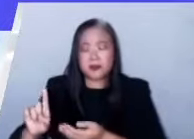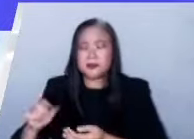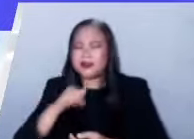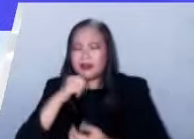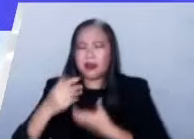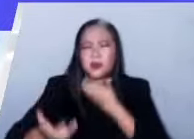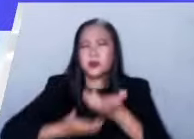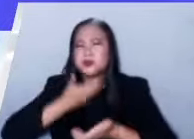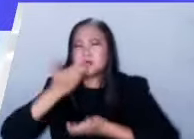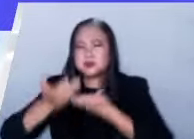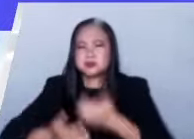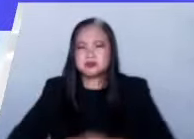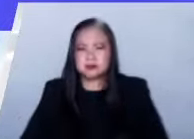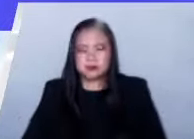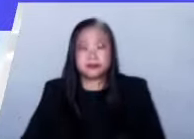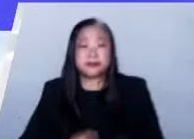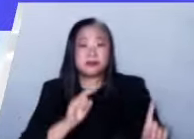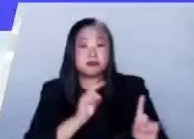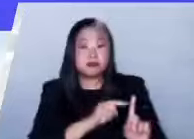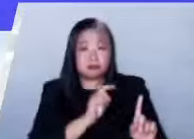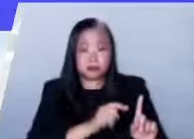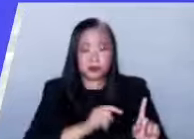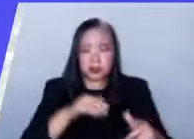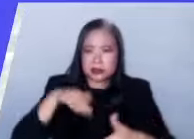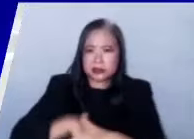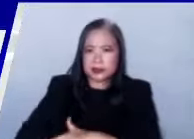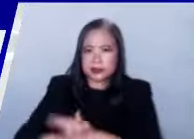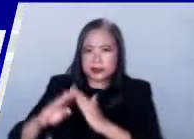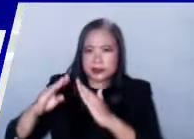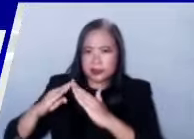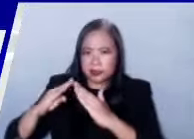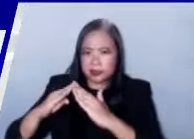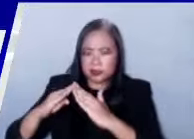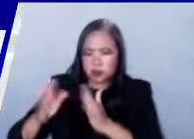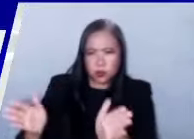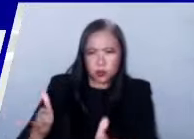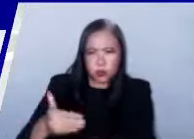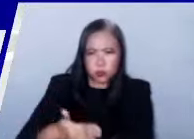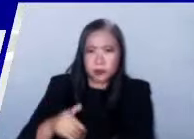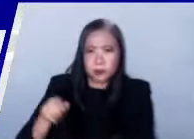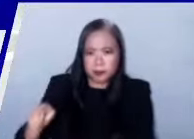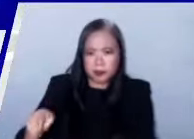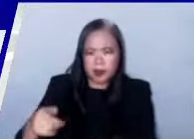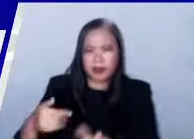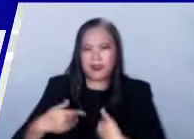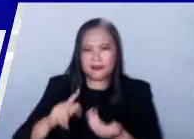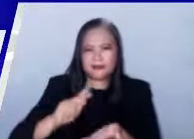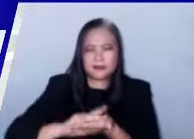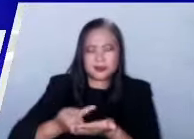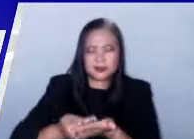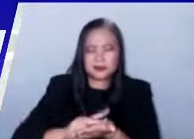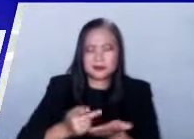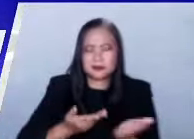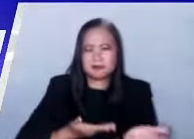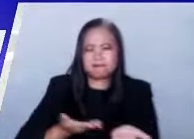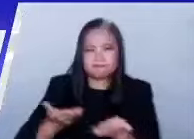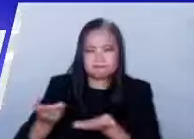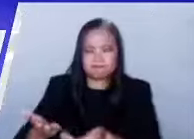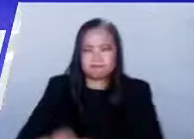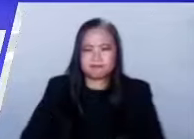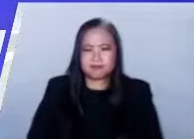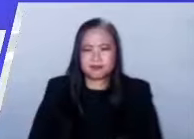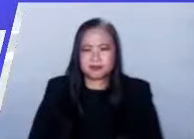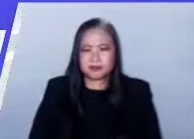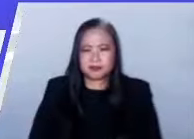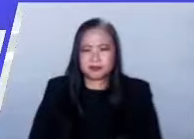Pumasok ito sa kanilang kwarto, may dalang kutsilyo, at may